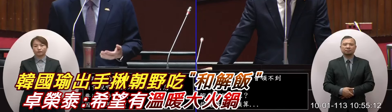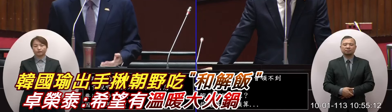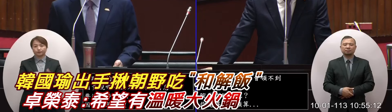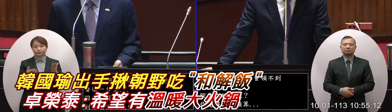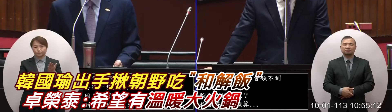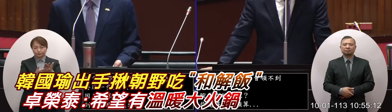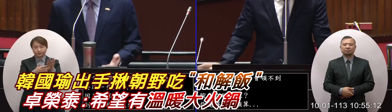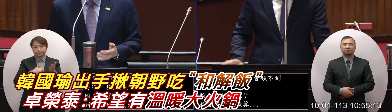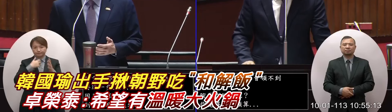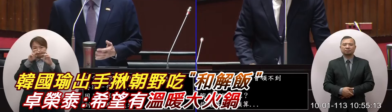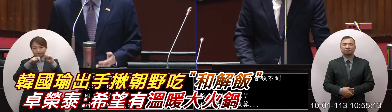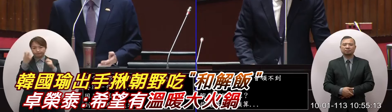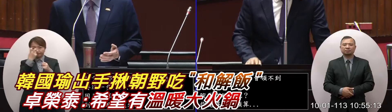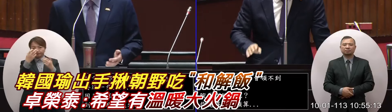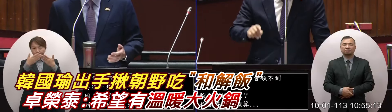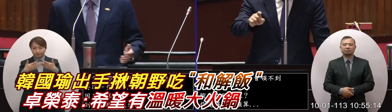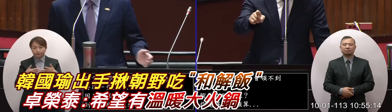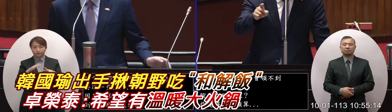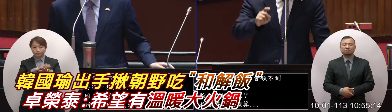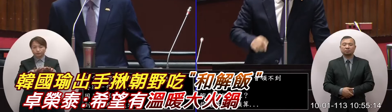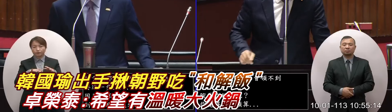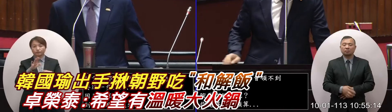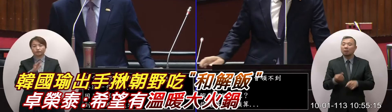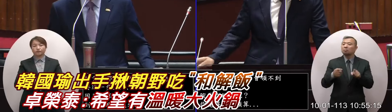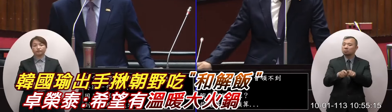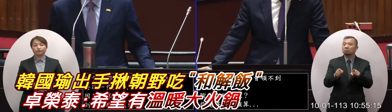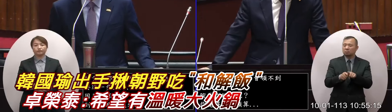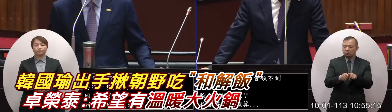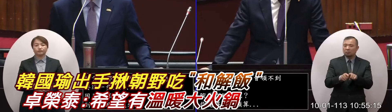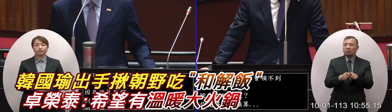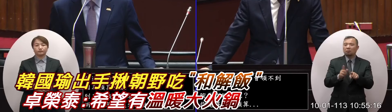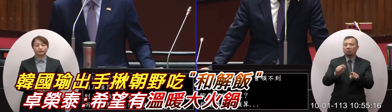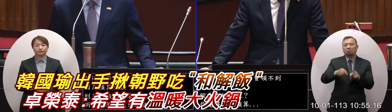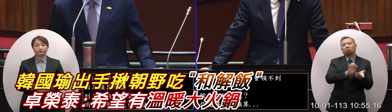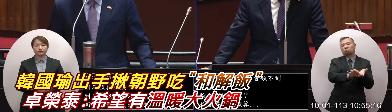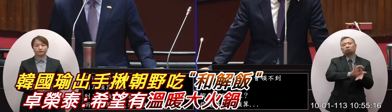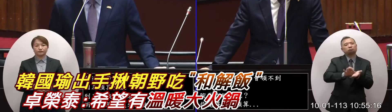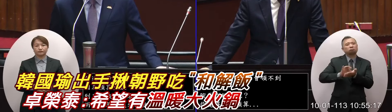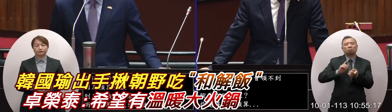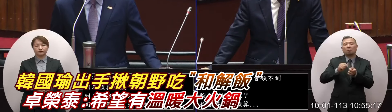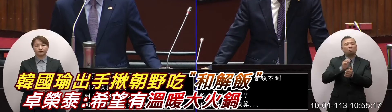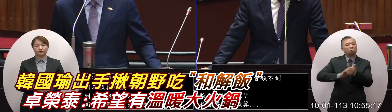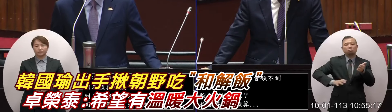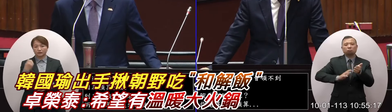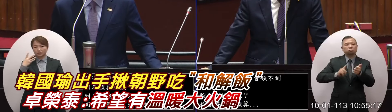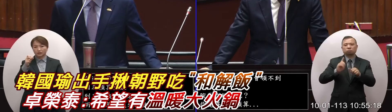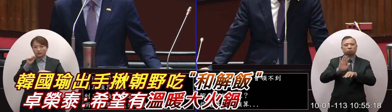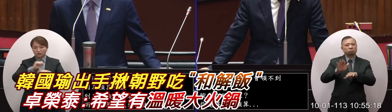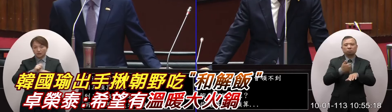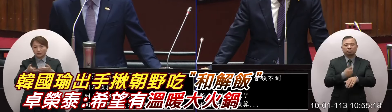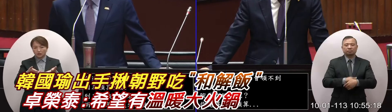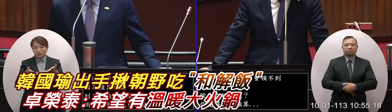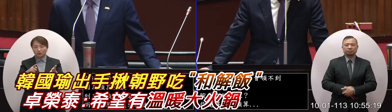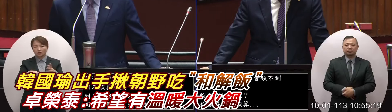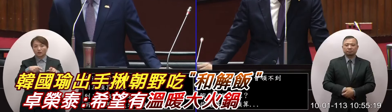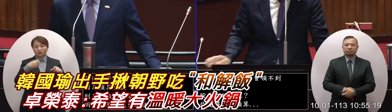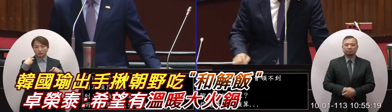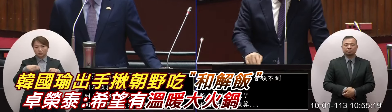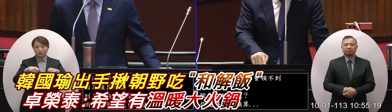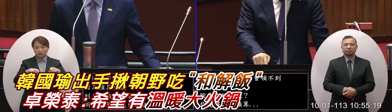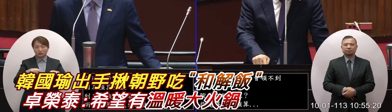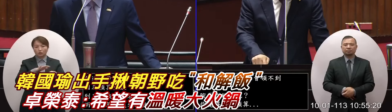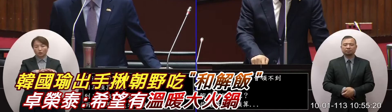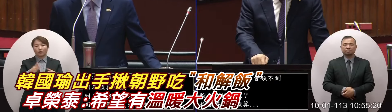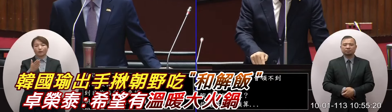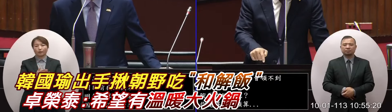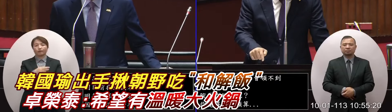实质审查。就会产生任何的 一般性的支出是不会影响的、啊。 但新增的事项、新增的计划就完全停